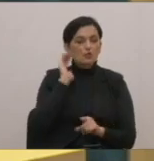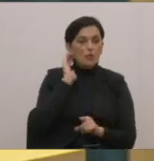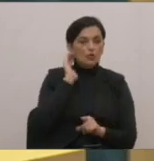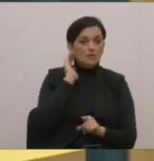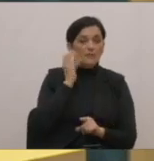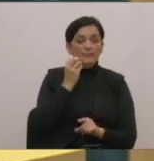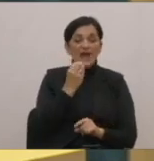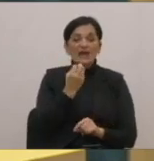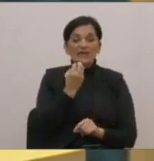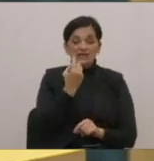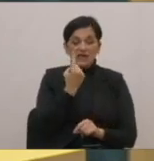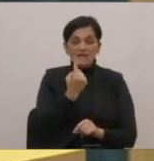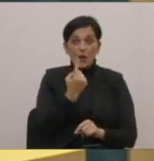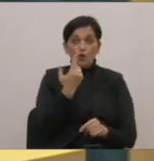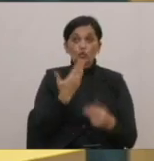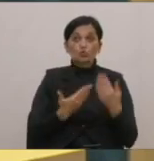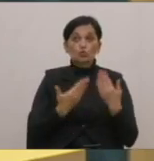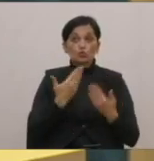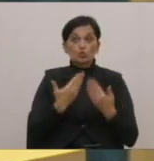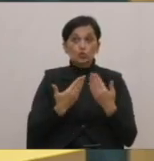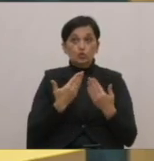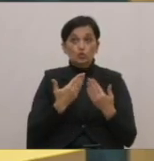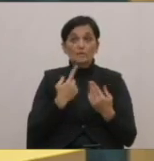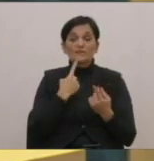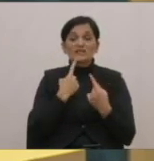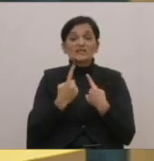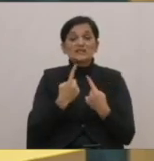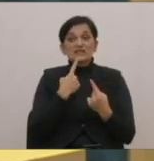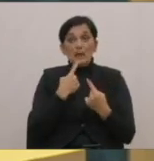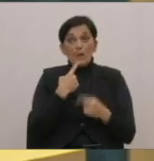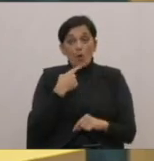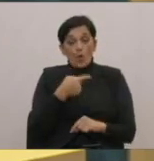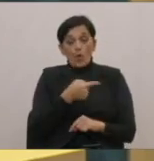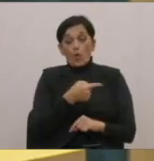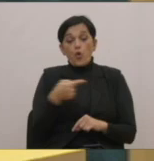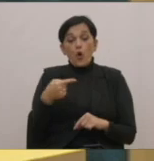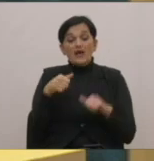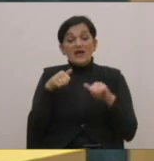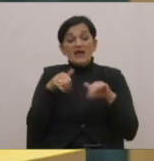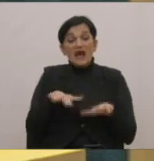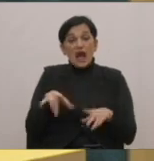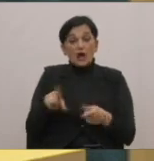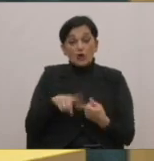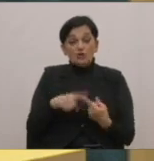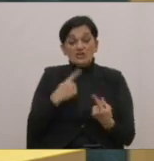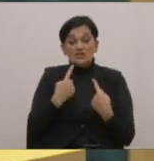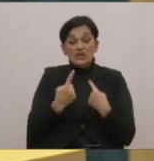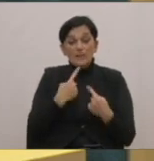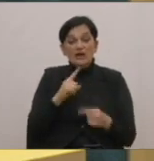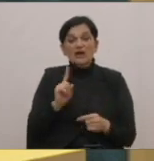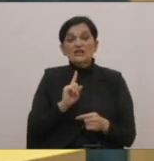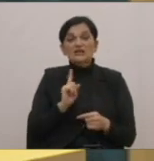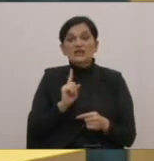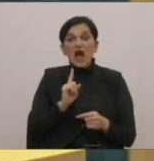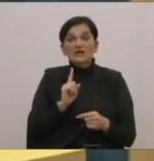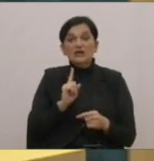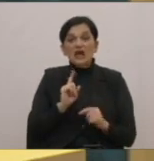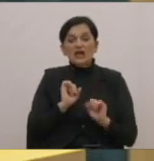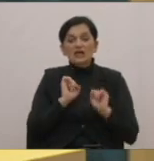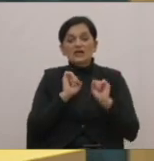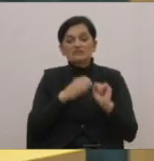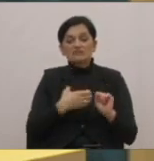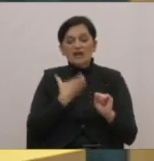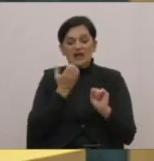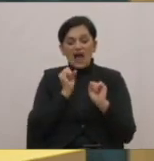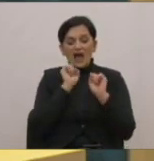ერთი, თუ კი ანუ საუბარი არის უარყოფით გადაწყვეტილებაზე, ისევ და ისევ იმისათვის რათა მოხდეს გადაზღვევა